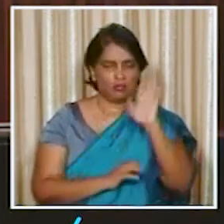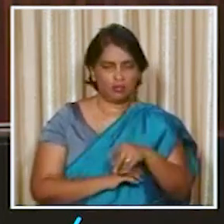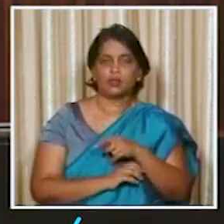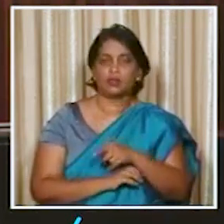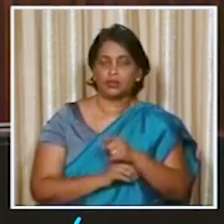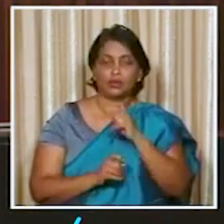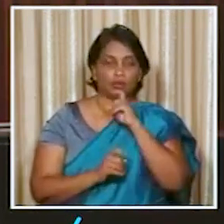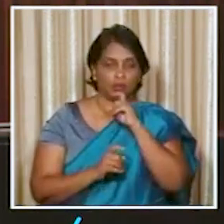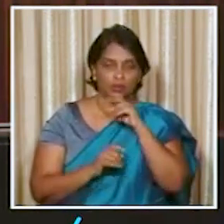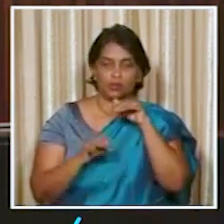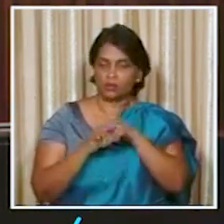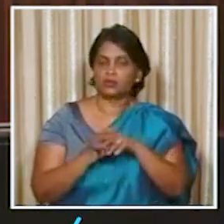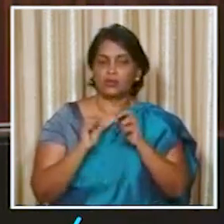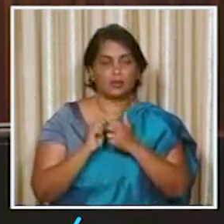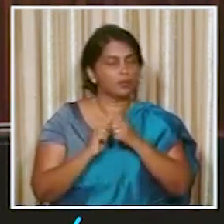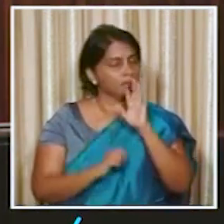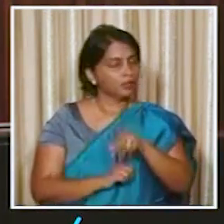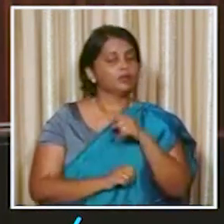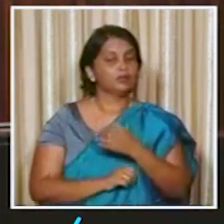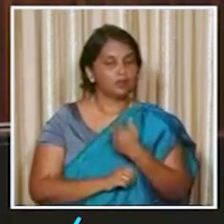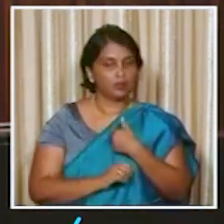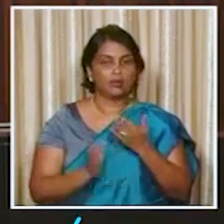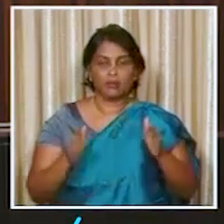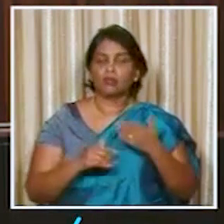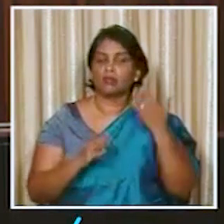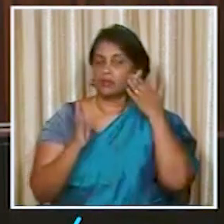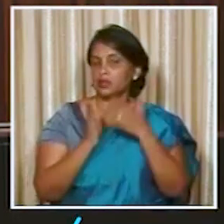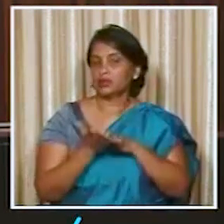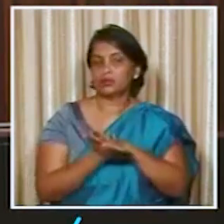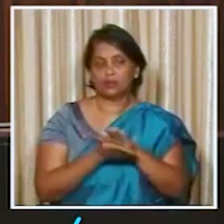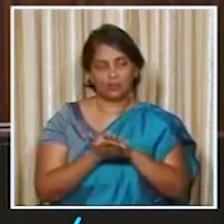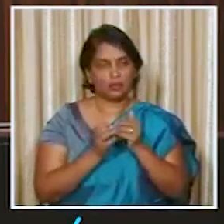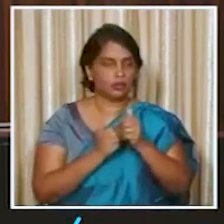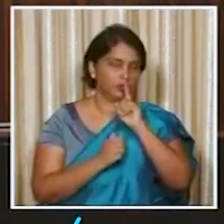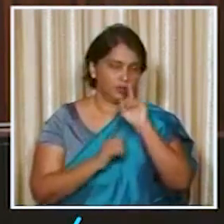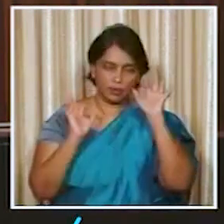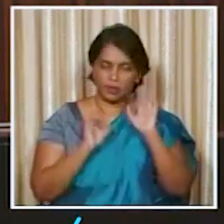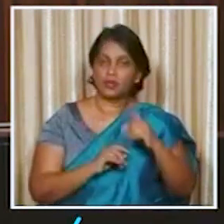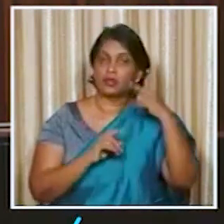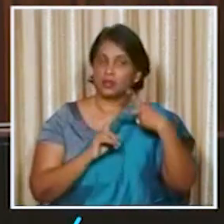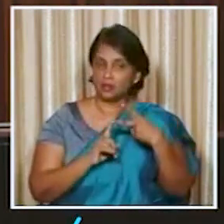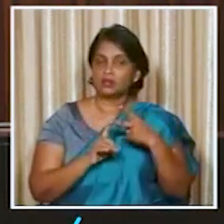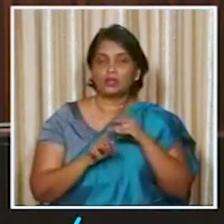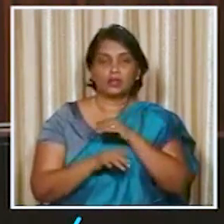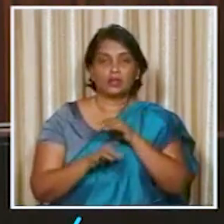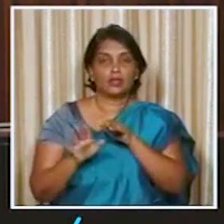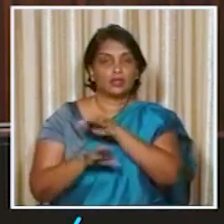මේ අධිකරණයේදී ඇති ප්‍රශ්නයක් බැවින් මම තවදුරටත් එය පැහැදිලි කිරීම නොකරමි දෙවනුව මාර්ගගත